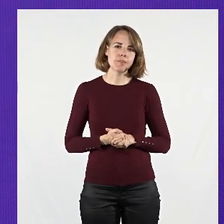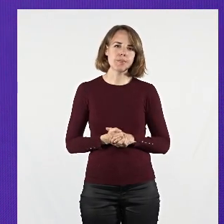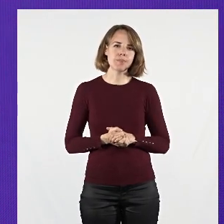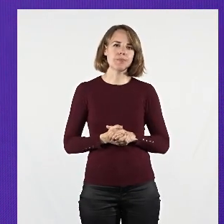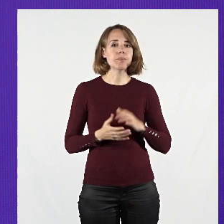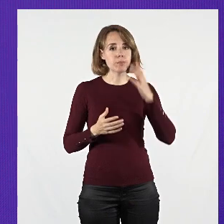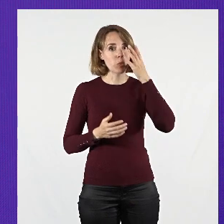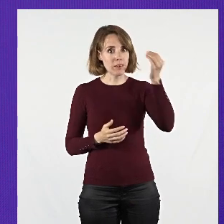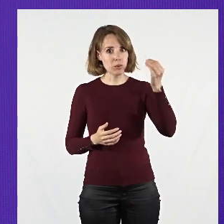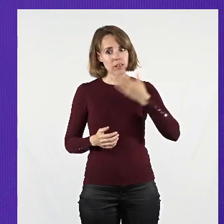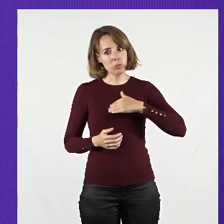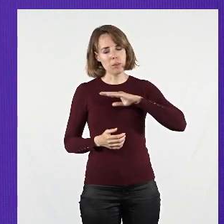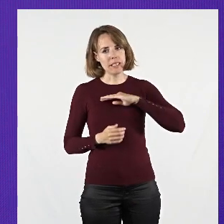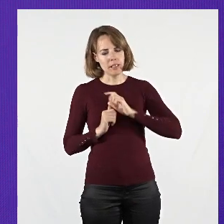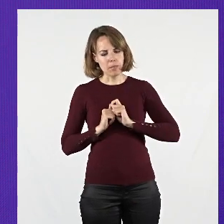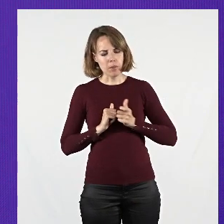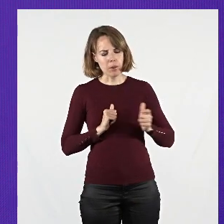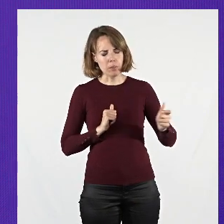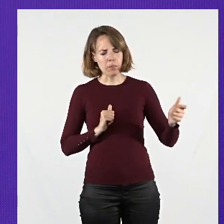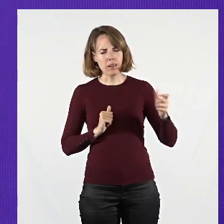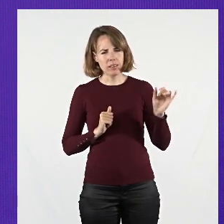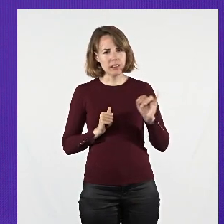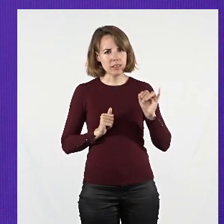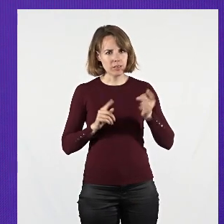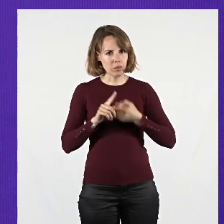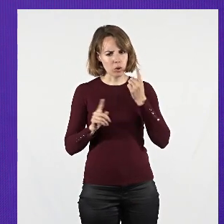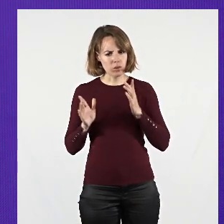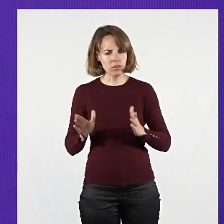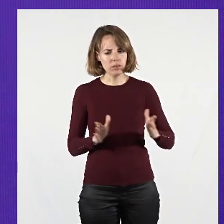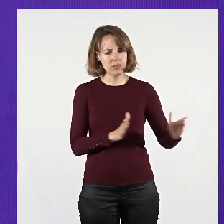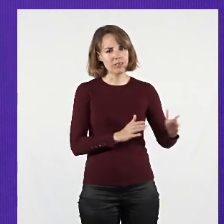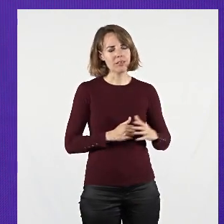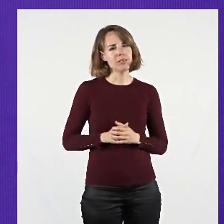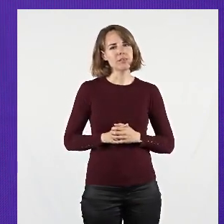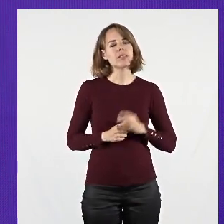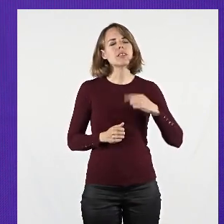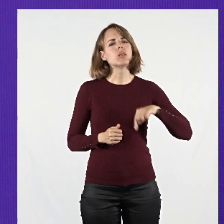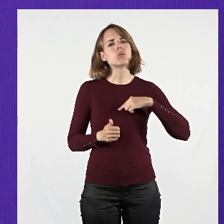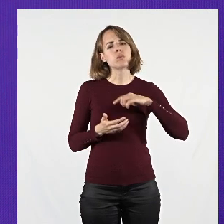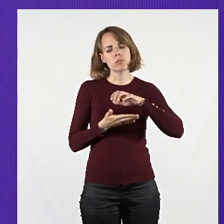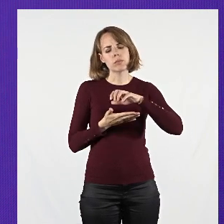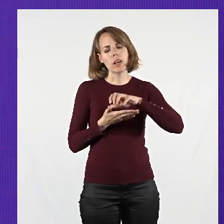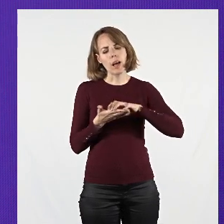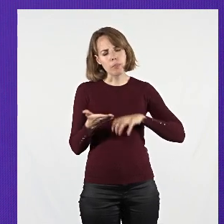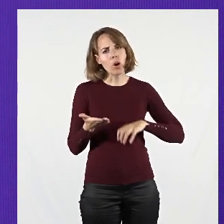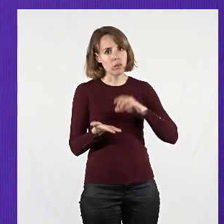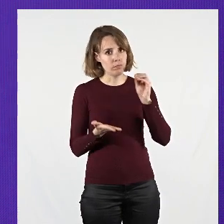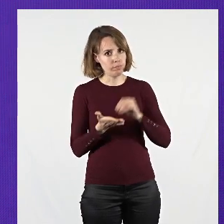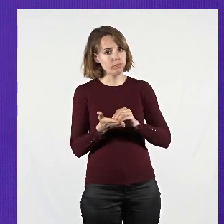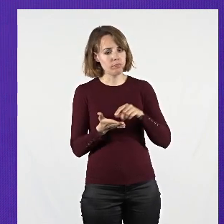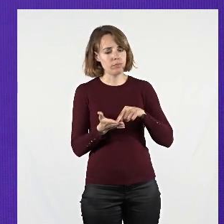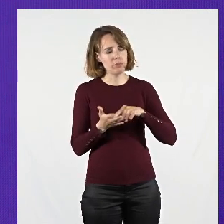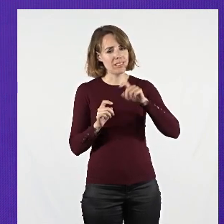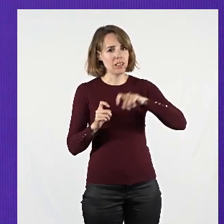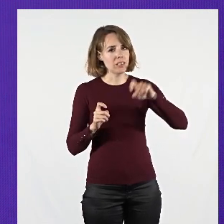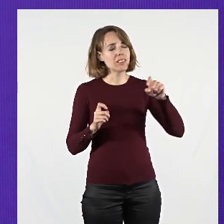professionnels et de responsabilité a sa place. On a aussi écrit dans notre rapport, on l'a démontré statistiquement, il y a un